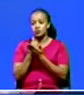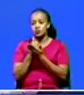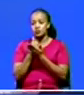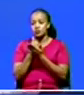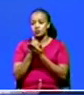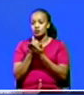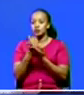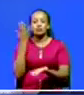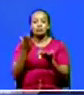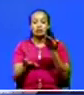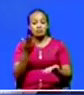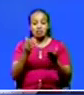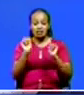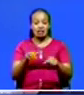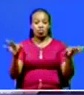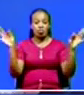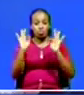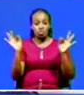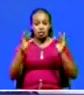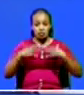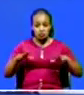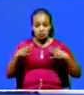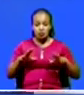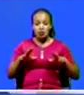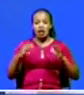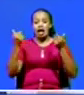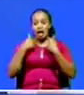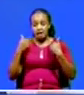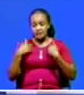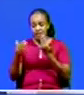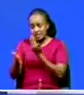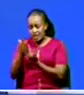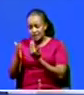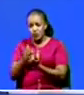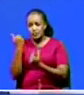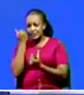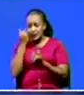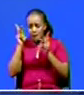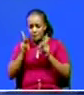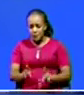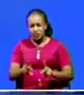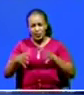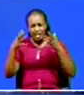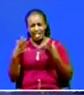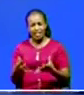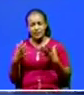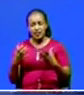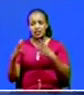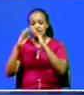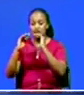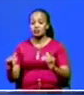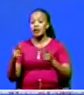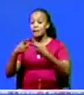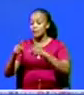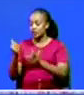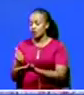hili likastajabisha wengi, huduma ya mgonjwa mahututi nyumbani, ila babake John anasema ilisaidia pakubwa ijapo